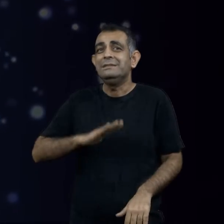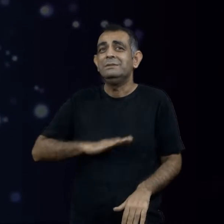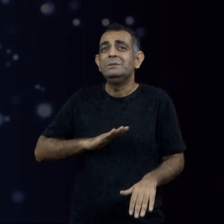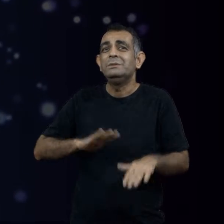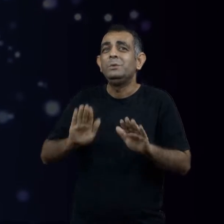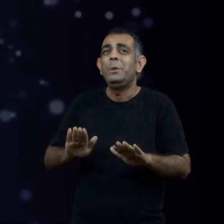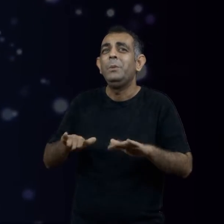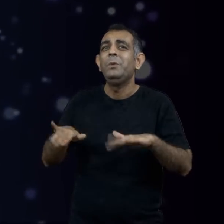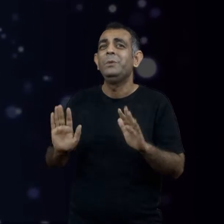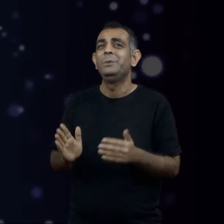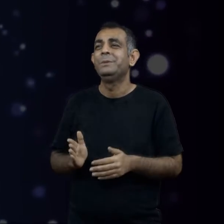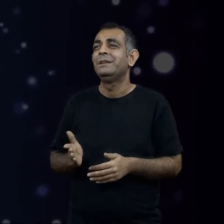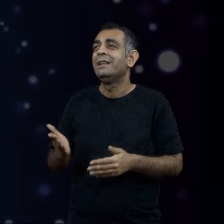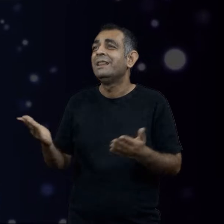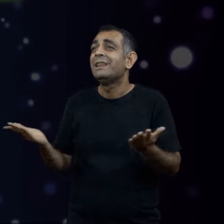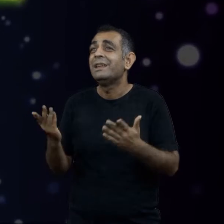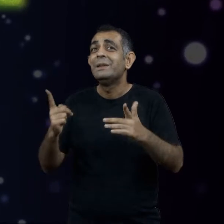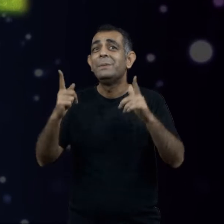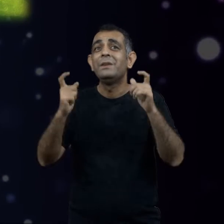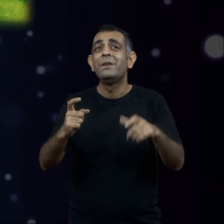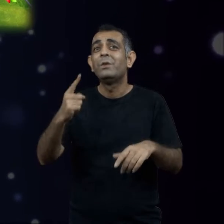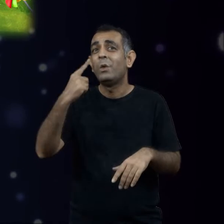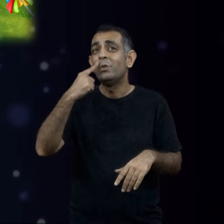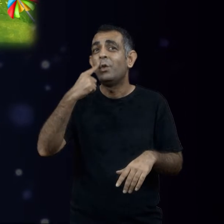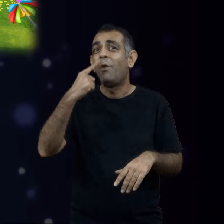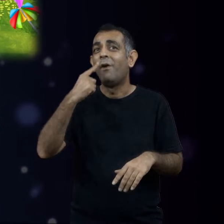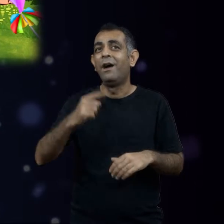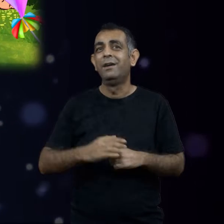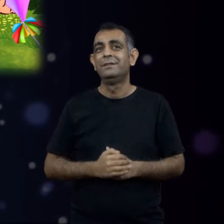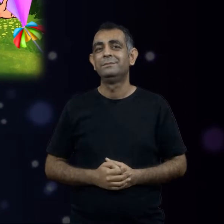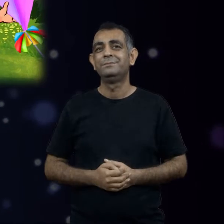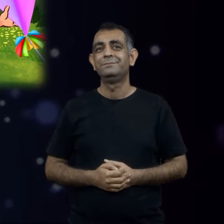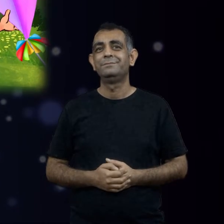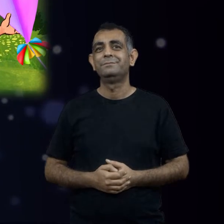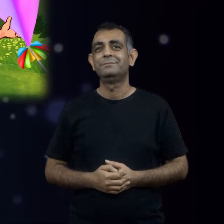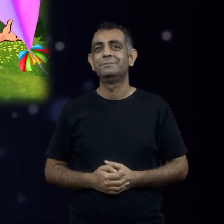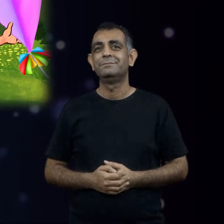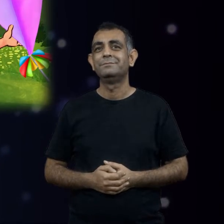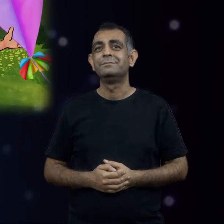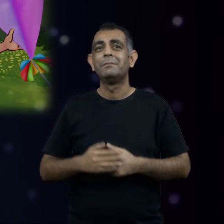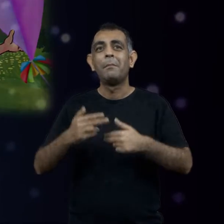durma. Yerimizde duramıyoruz, nasıldır sulu ova?